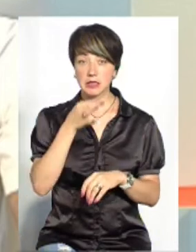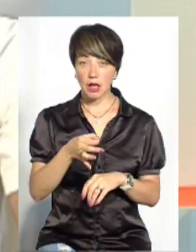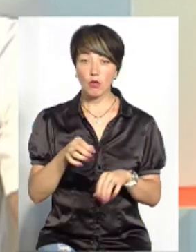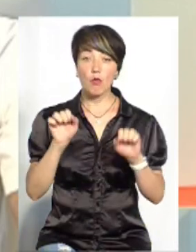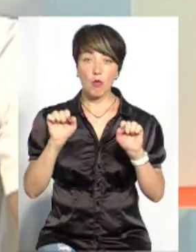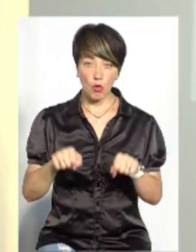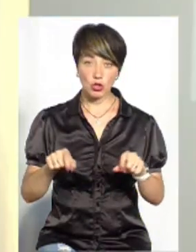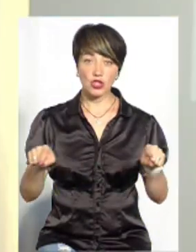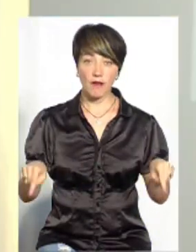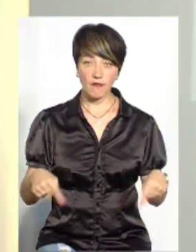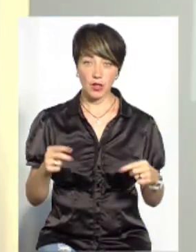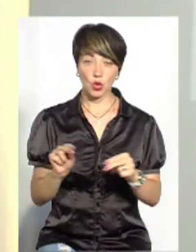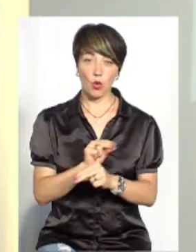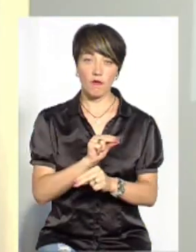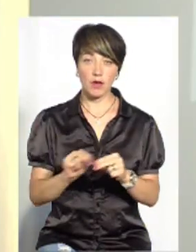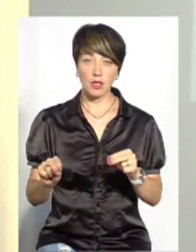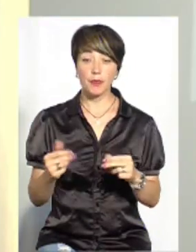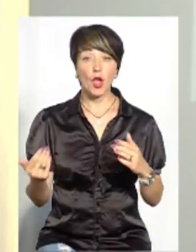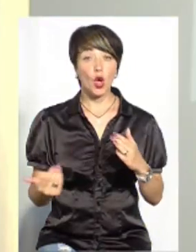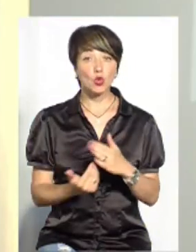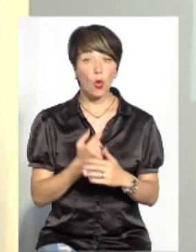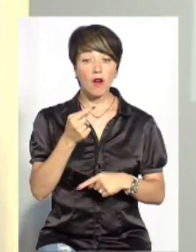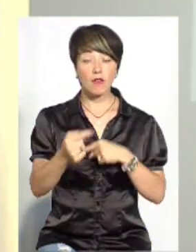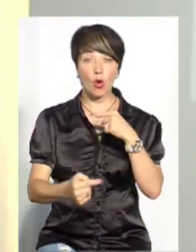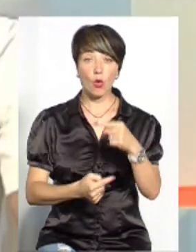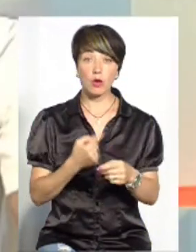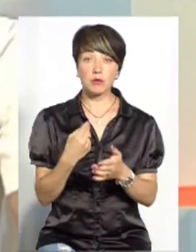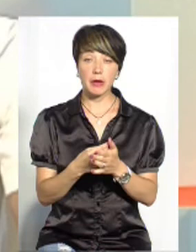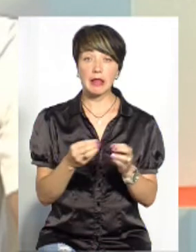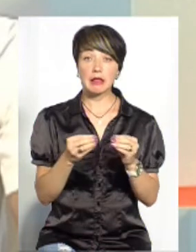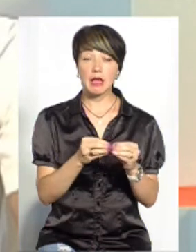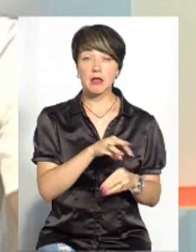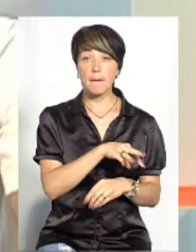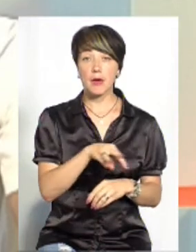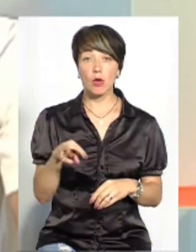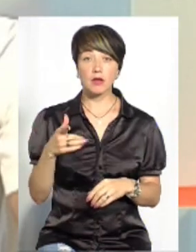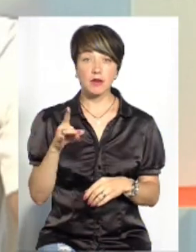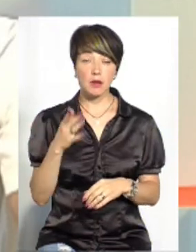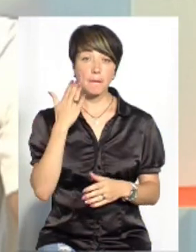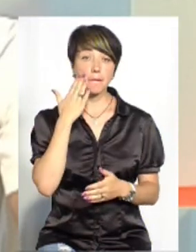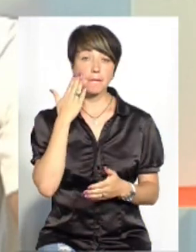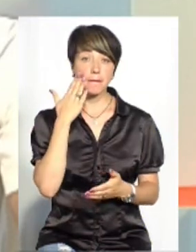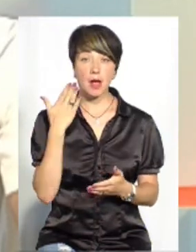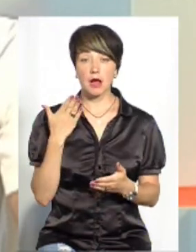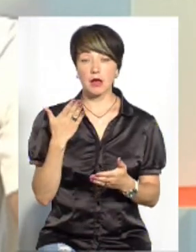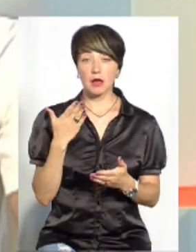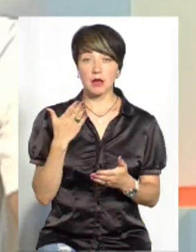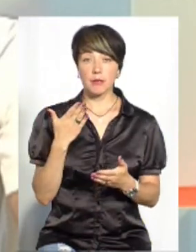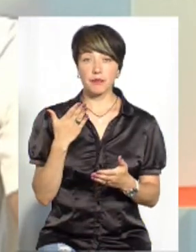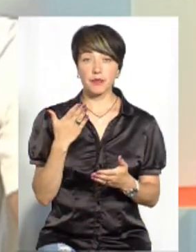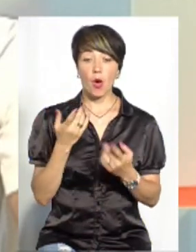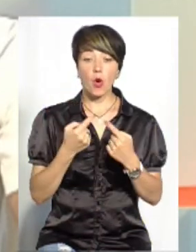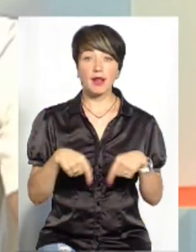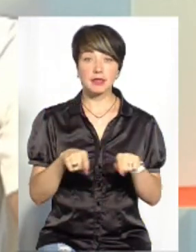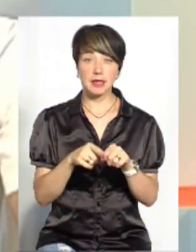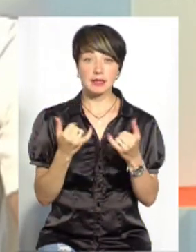його можна відновити. Нове таке колесо коштує в районі 10 мільйонів гривень. Орієнтовно організація,